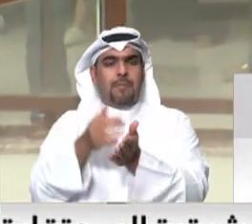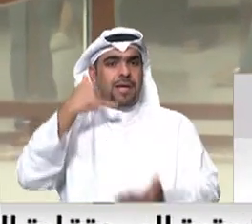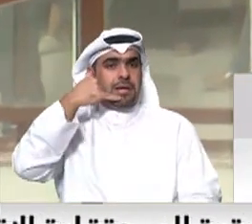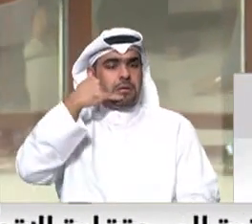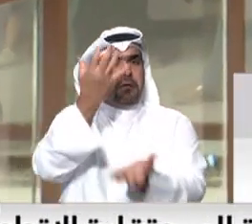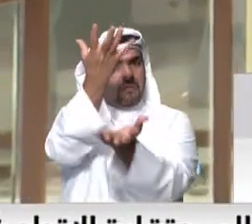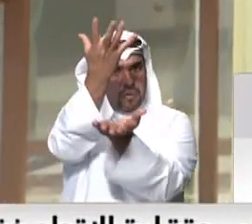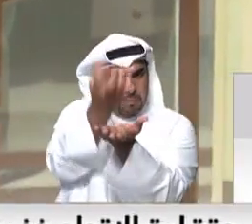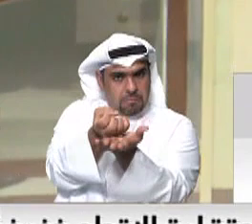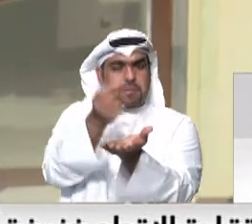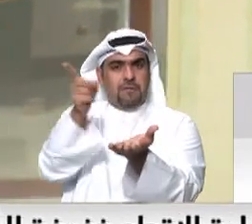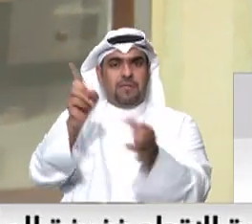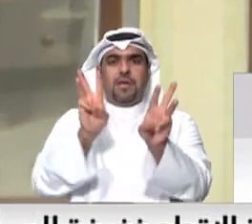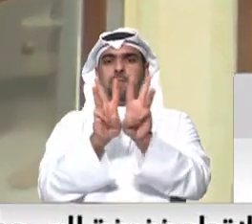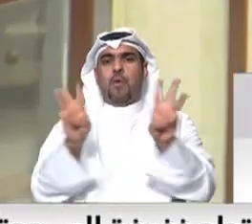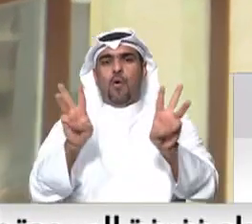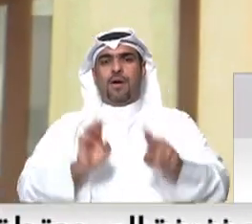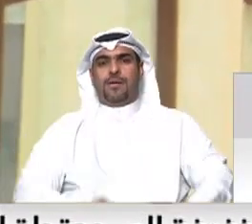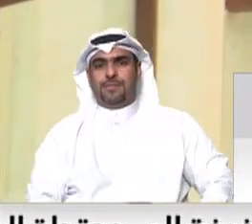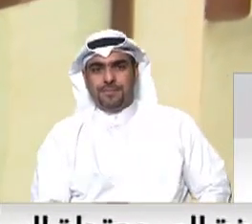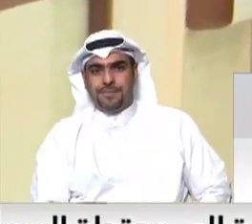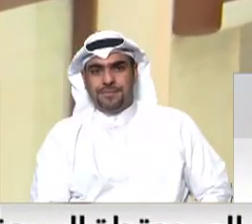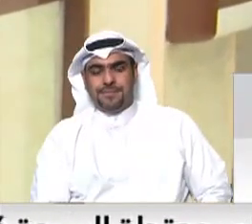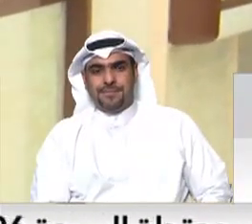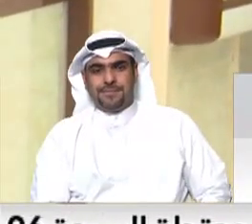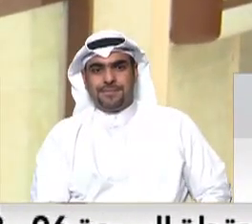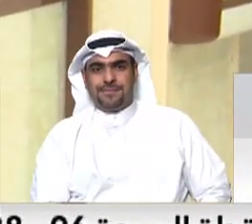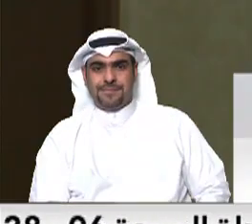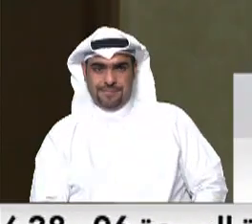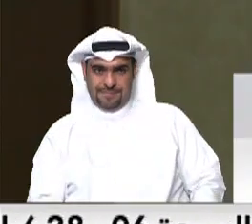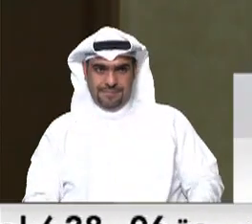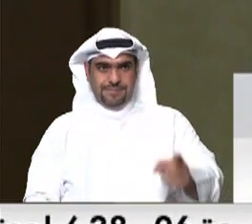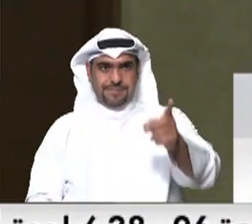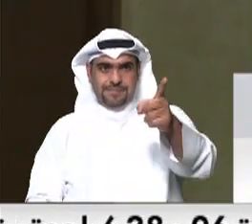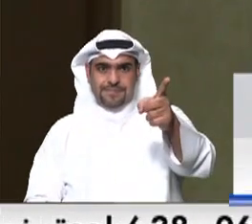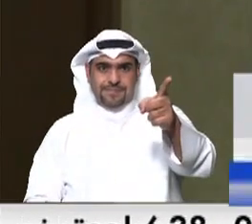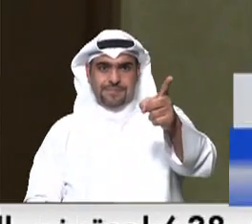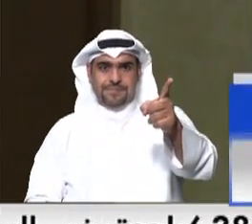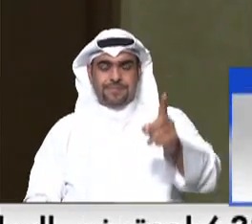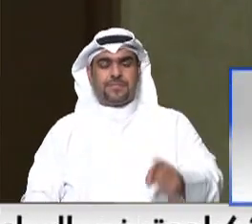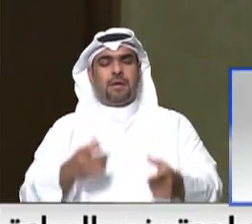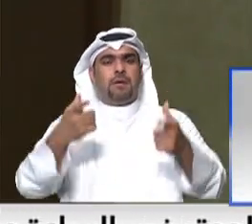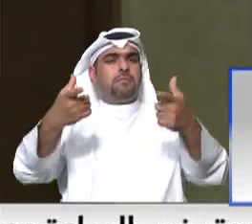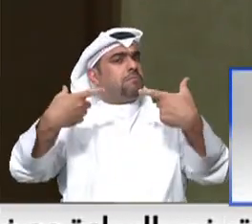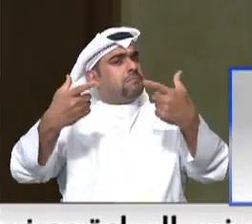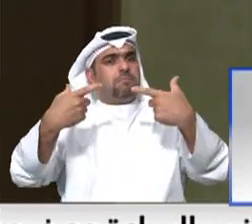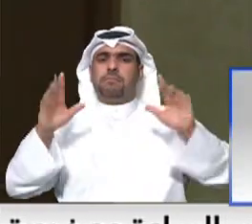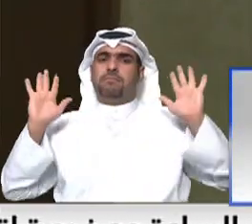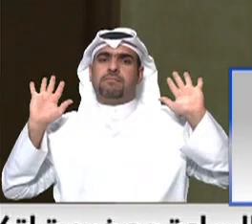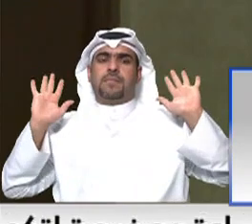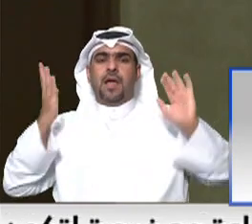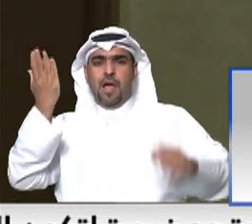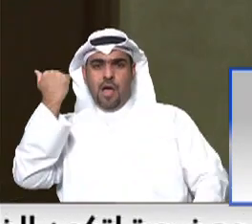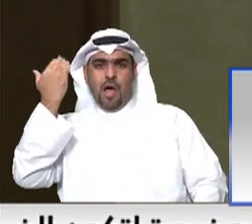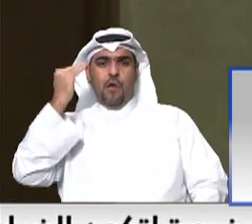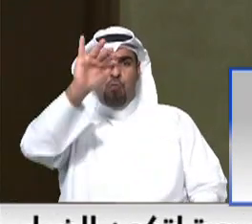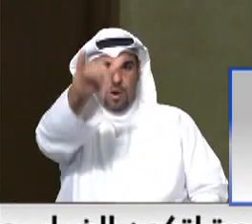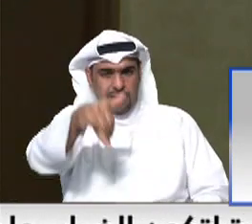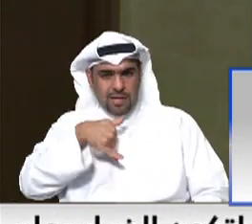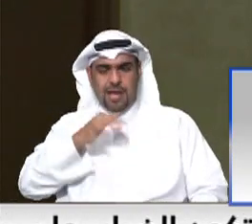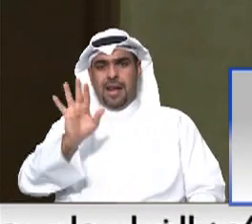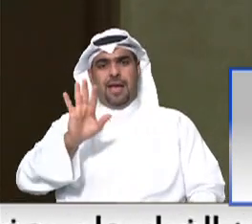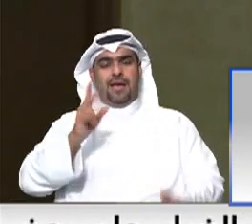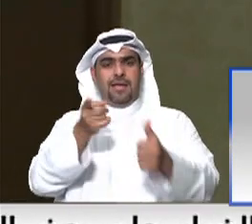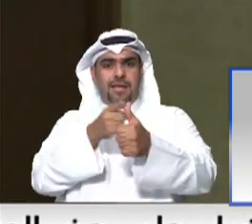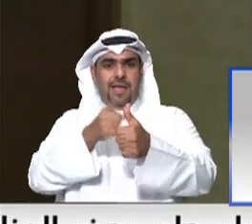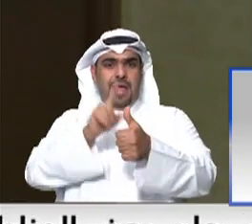فتح الملف الصحي. نسجل عن طريق النظام الإلكتروني، طبعاً ولي الأمر يجيب ورقة من المدرسة بالبداية